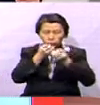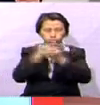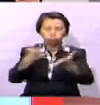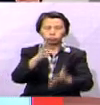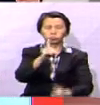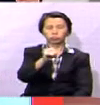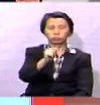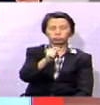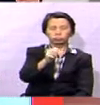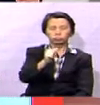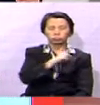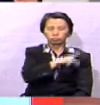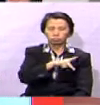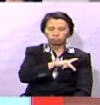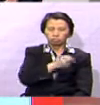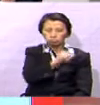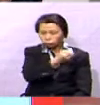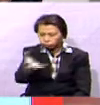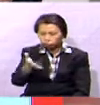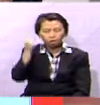data peribadi pengguna.